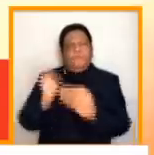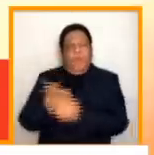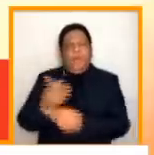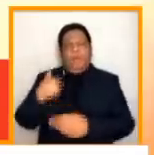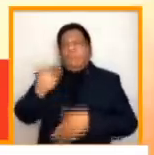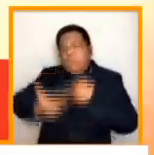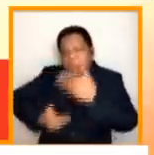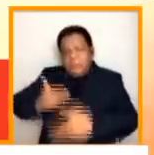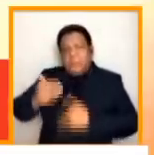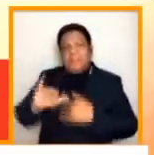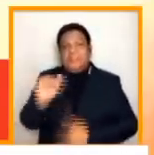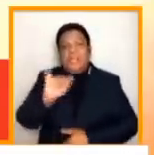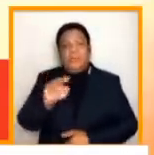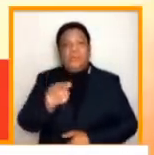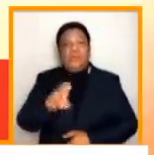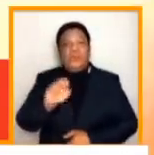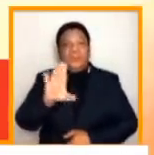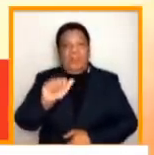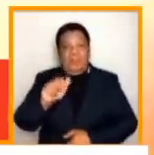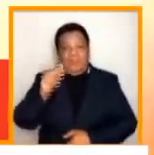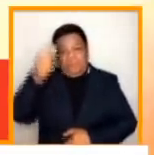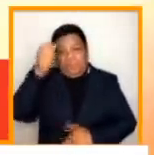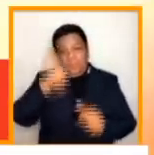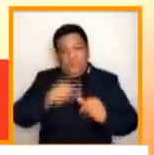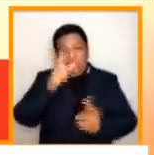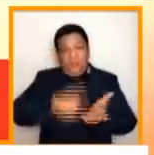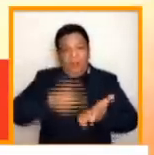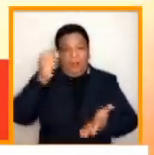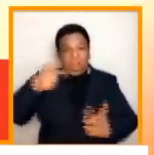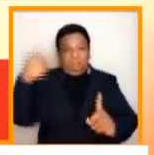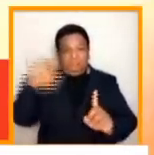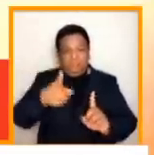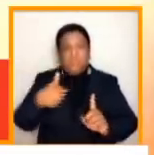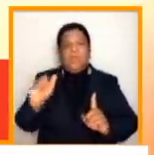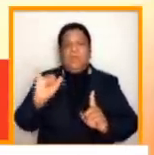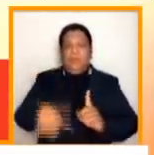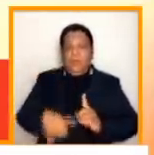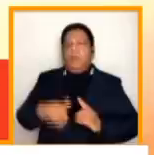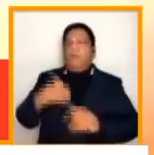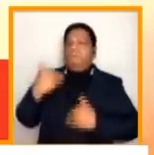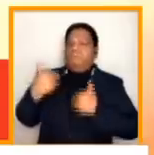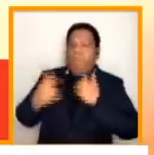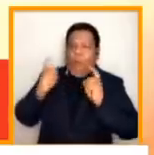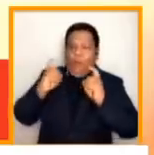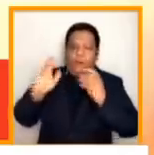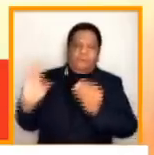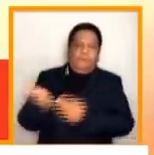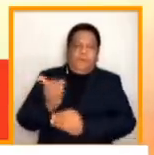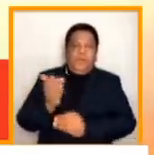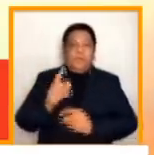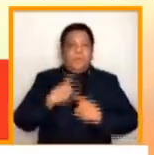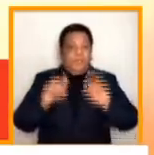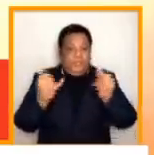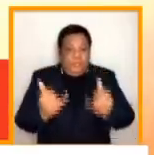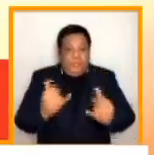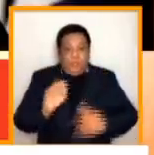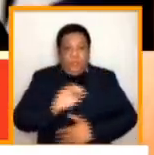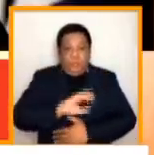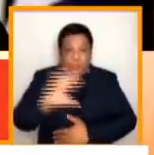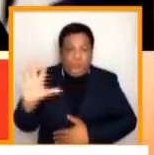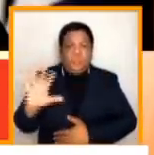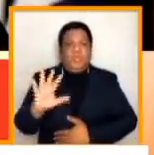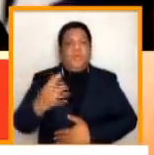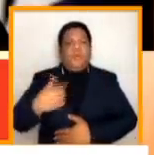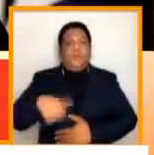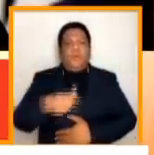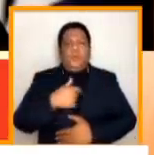Nuesca, sa halalong madaling panahon, masibak na po yung serbisyo. Meanwhile, ngayong umaga pong ito ay ire-refer na yung